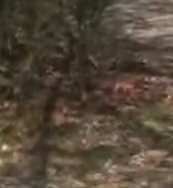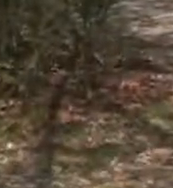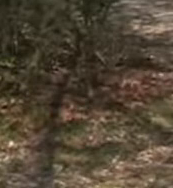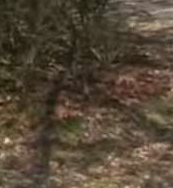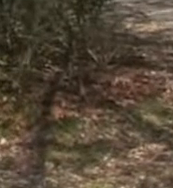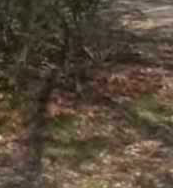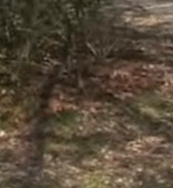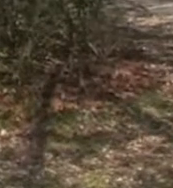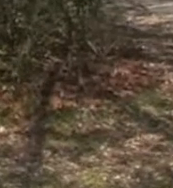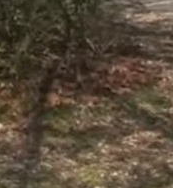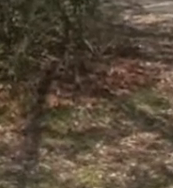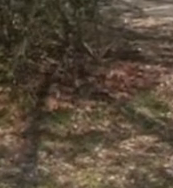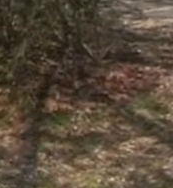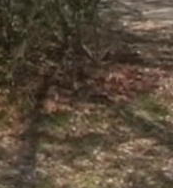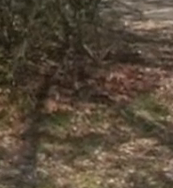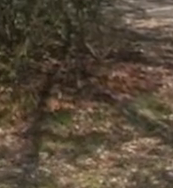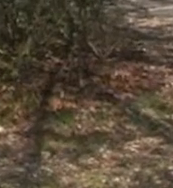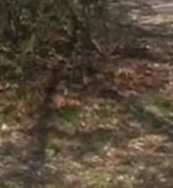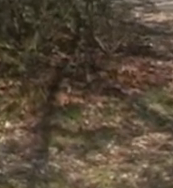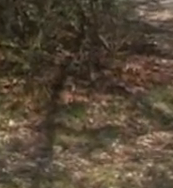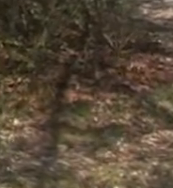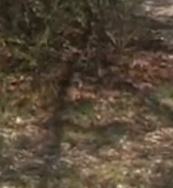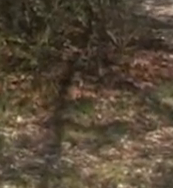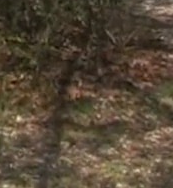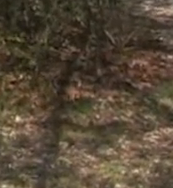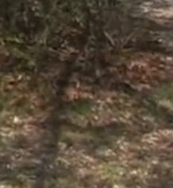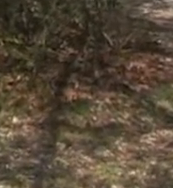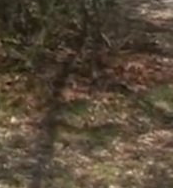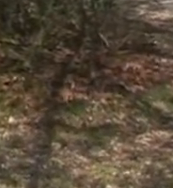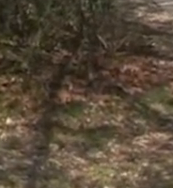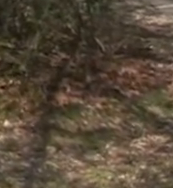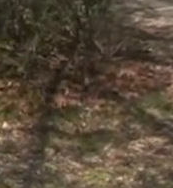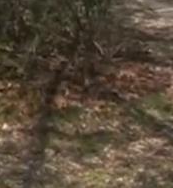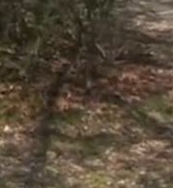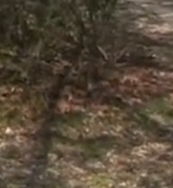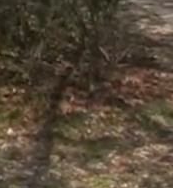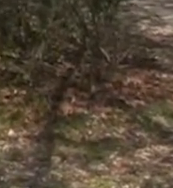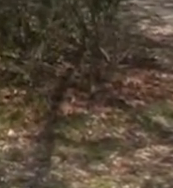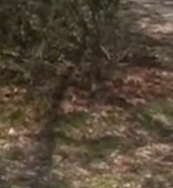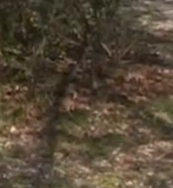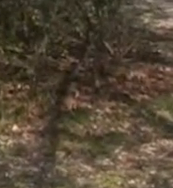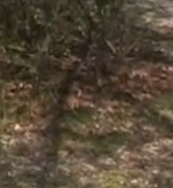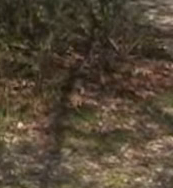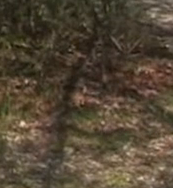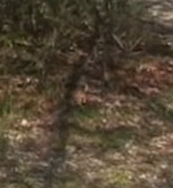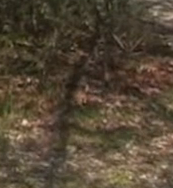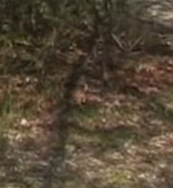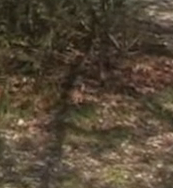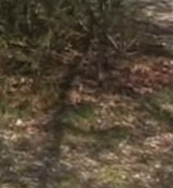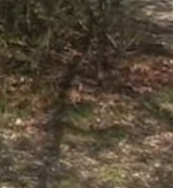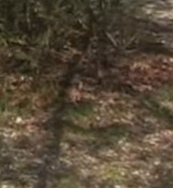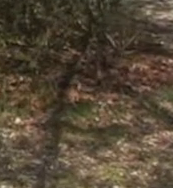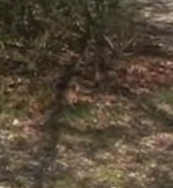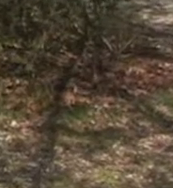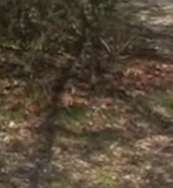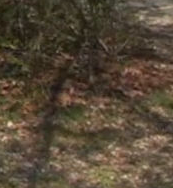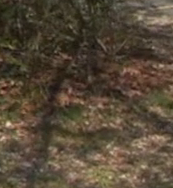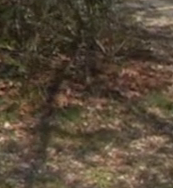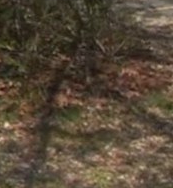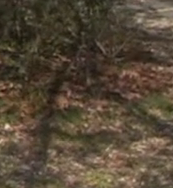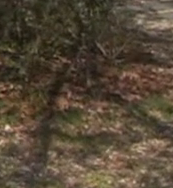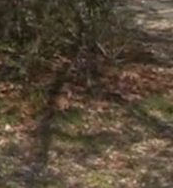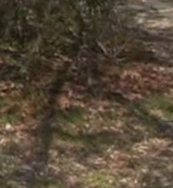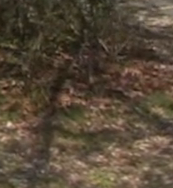예쁘다. 여러분들은 봄꽃이 보면 어떤 생각이 드세요? 봄꽃이 아름다운 이유는요. 추운 겨울을 잘